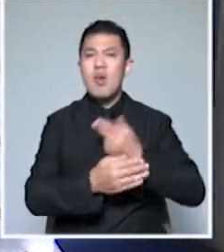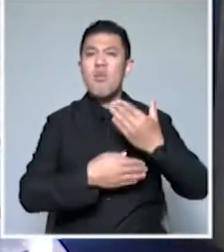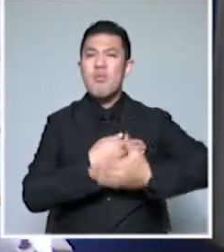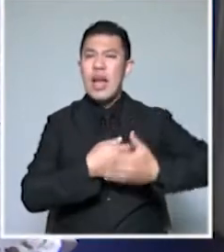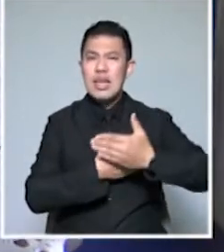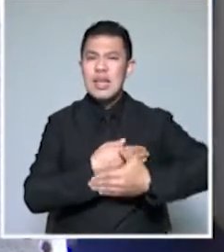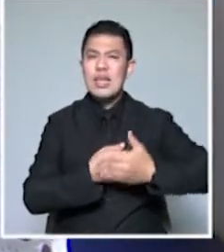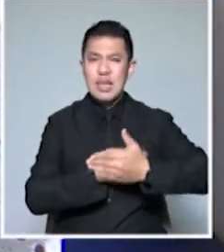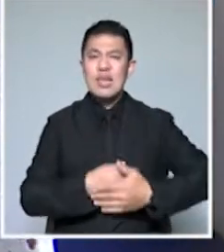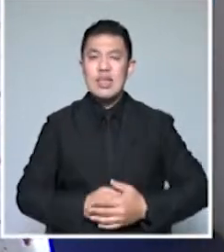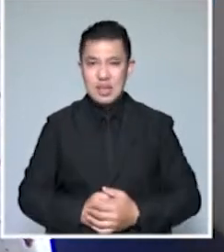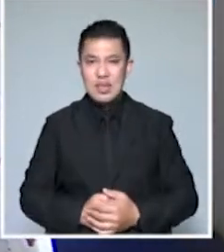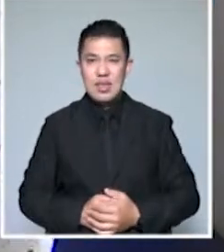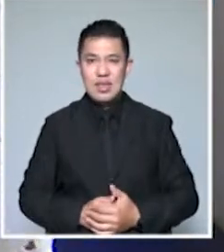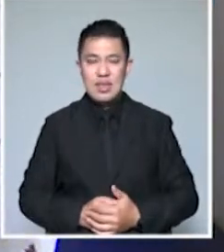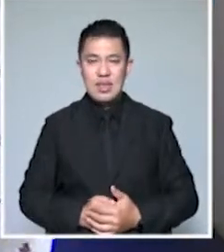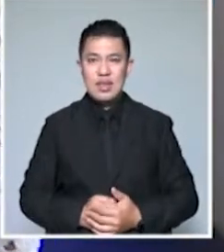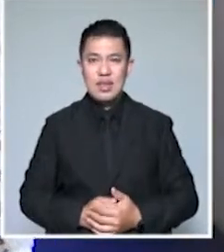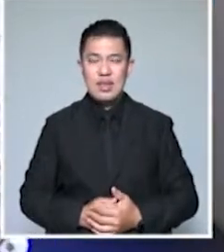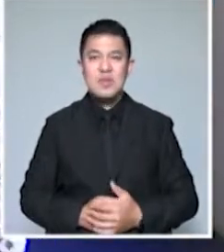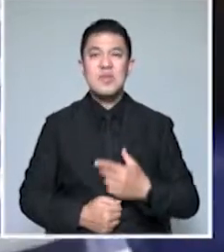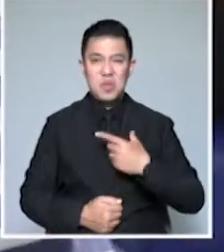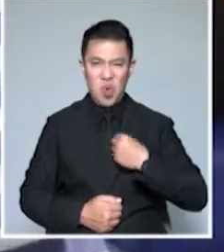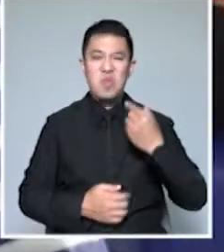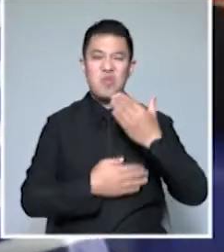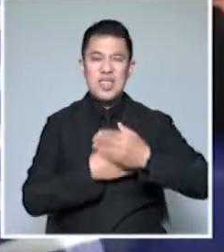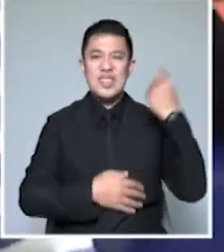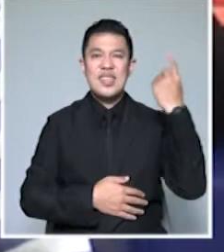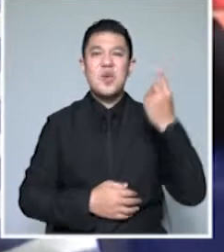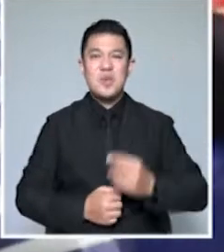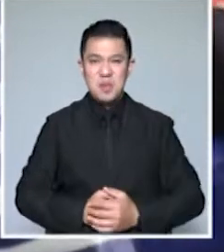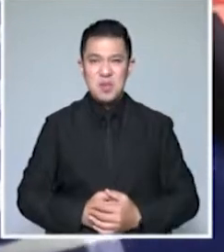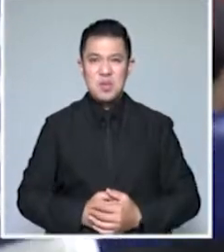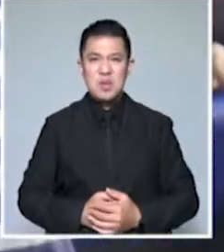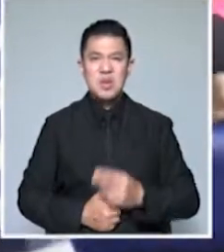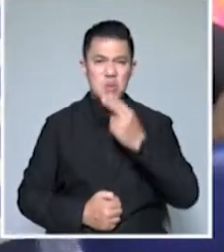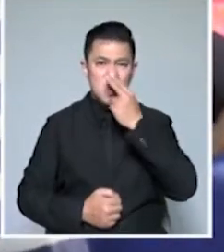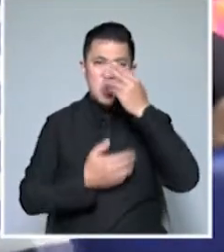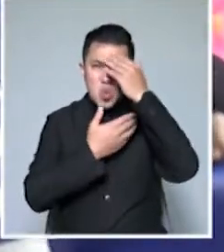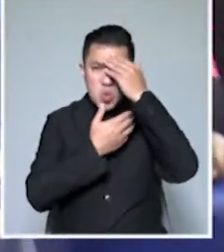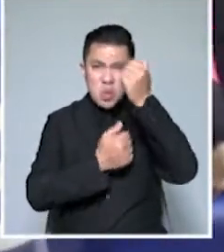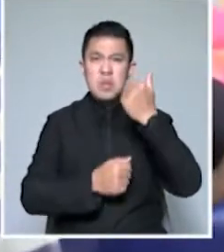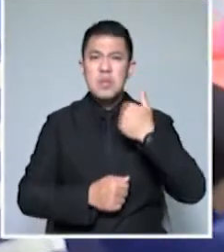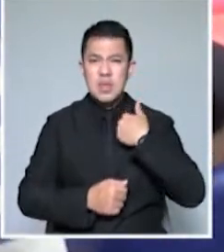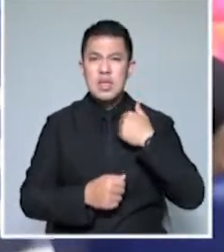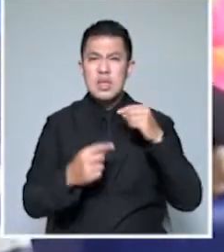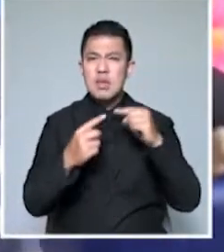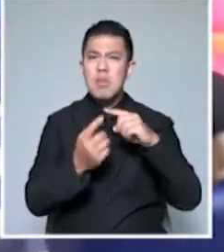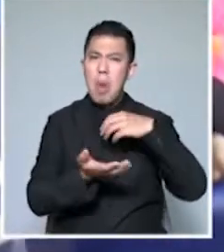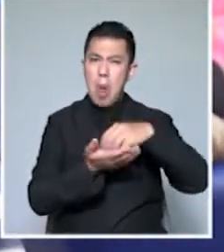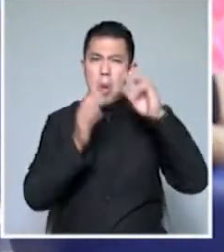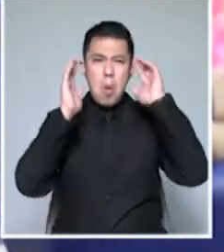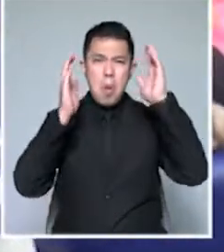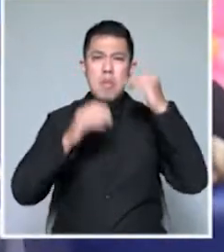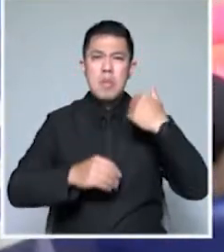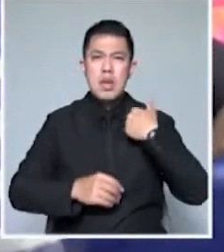เที่ยวทุกสัปดาห์นะคะคุณยาย ค่ะ แล้วก็ดูก็น่าสนใจนะแต่เขาก็ประชาสัมพันธ์ดีนะบอก